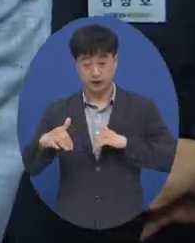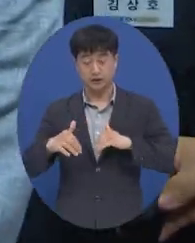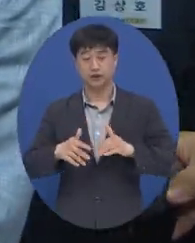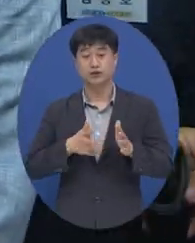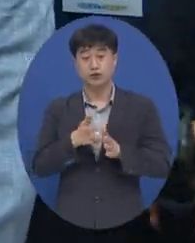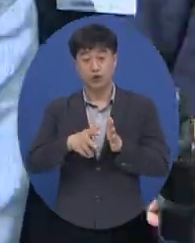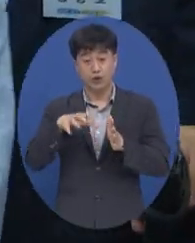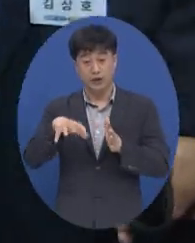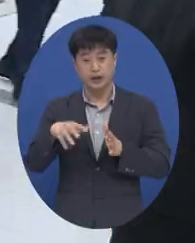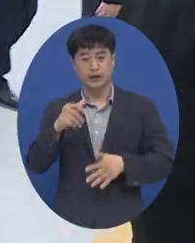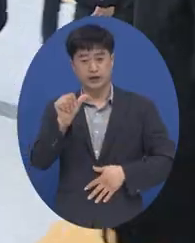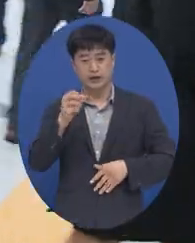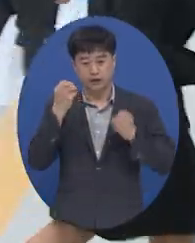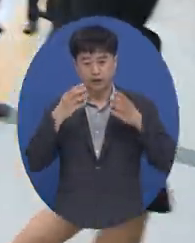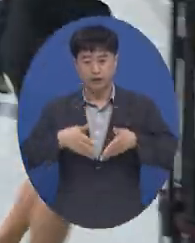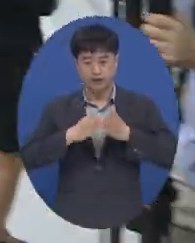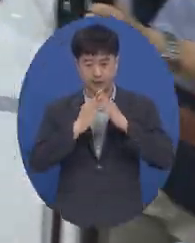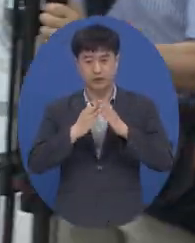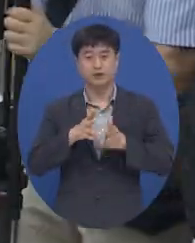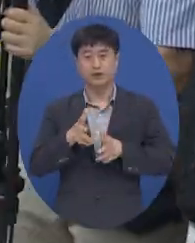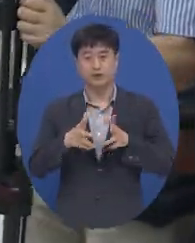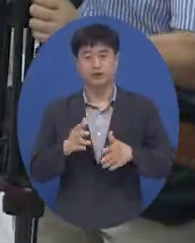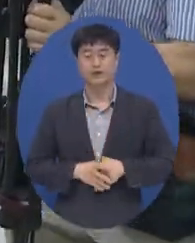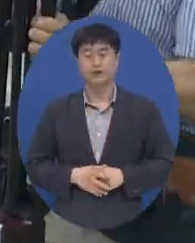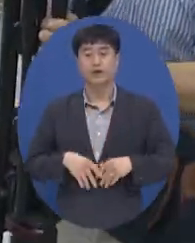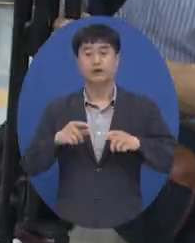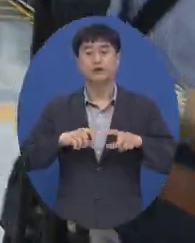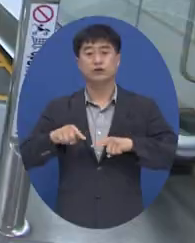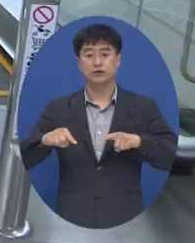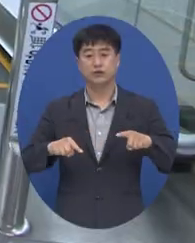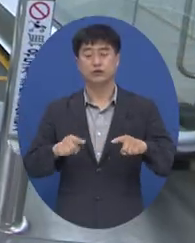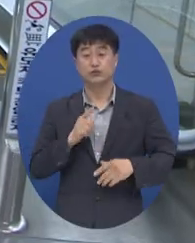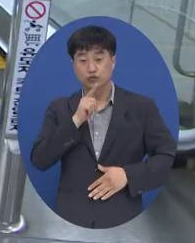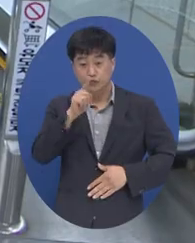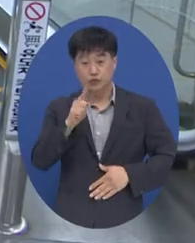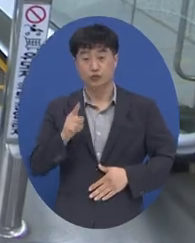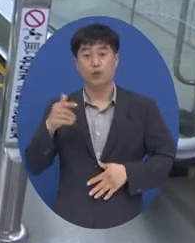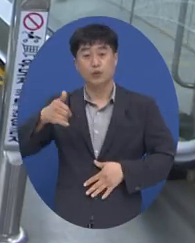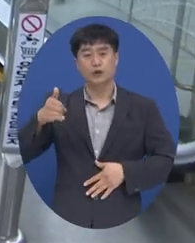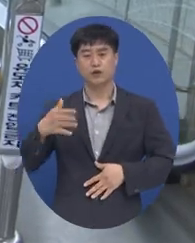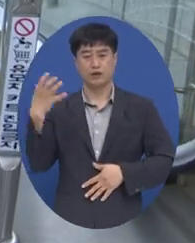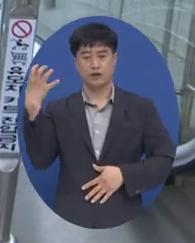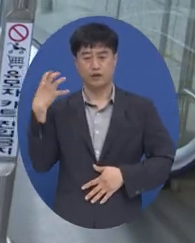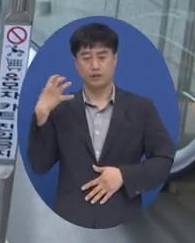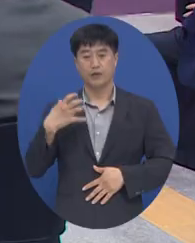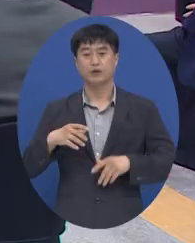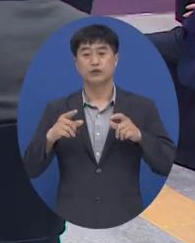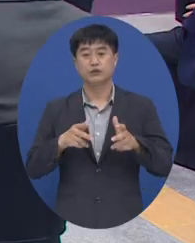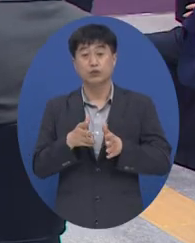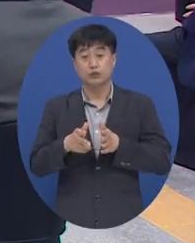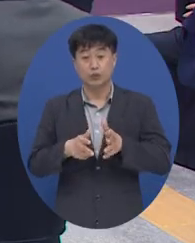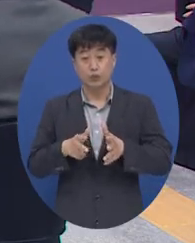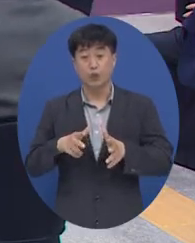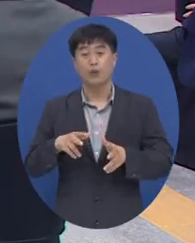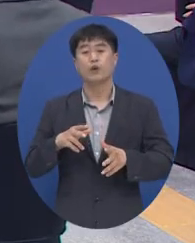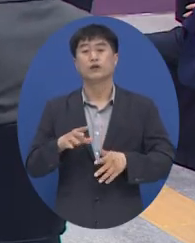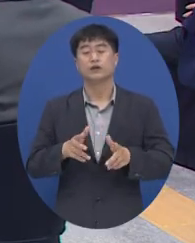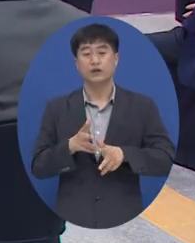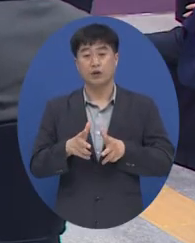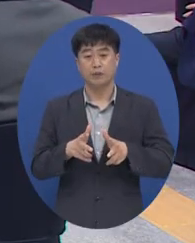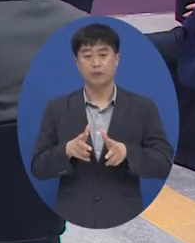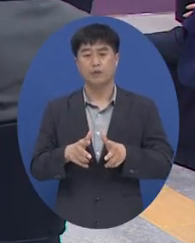있는 정거장 5개소를 신설하는 사업입니다. 광역자치단체가 발주부터 공사까지 도맡아 하는 광역철도 사업은